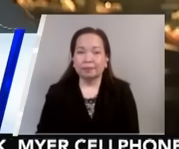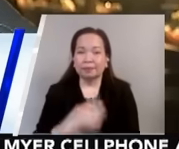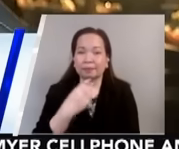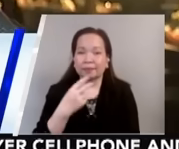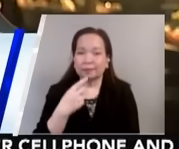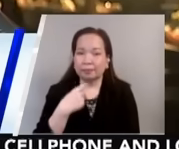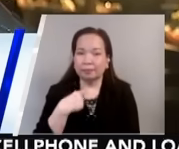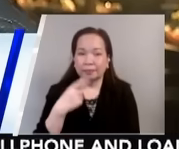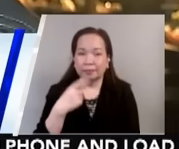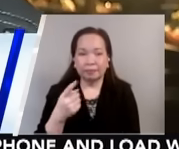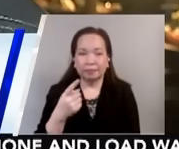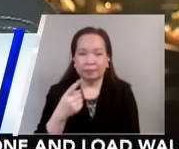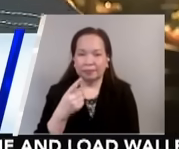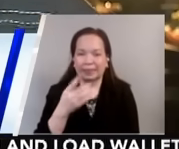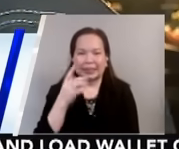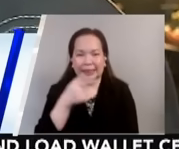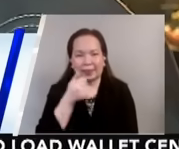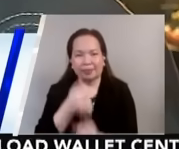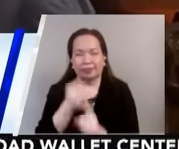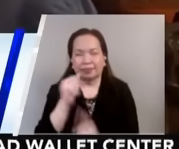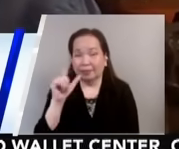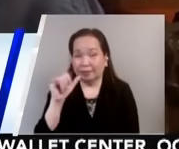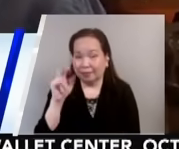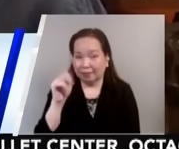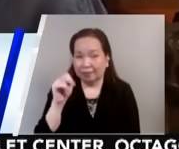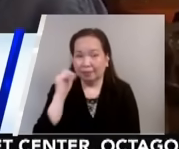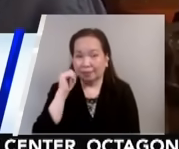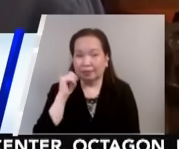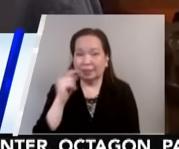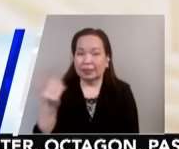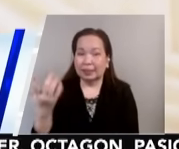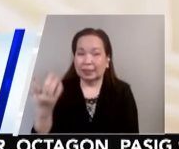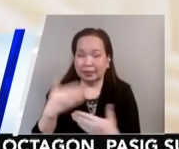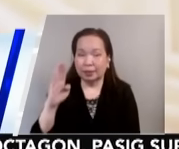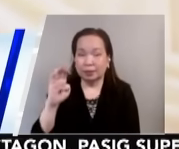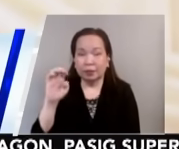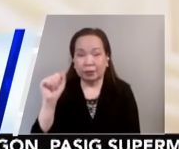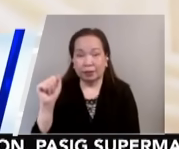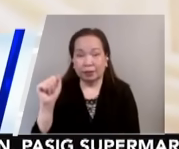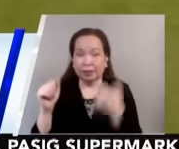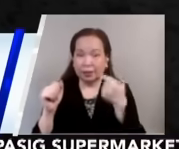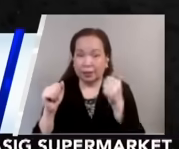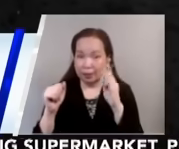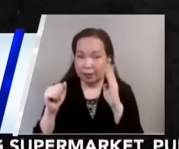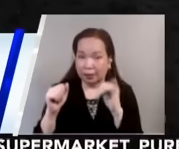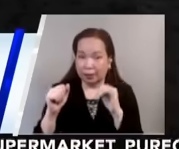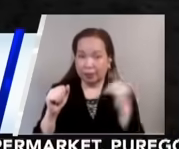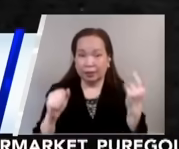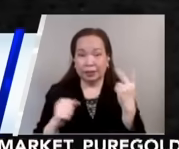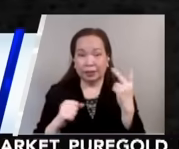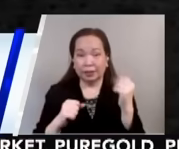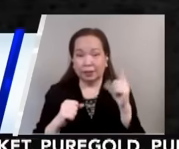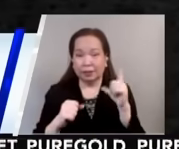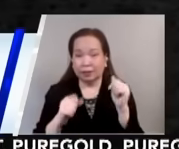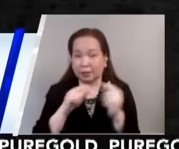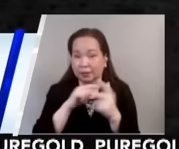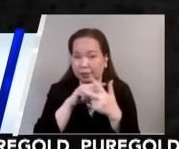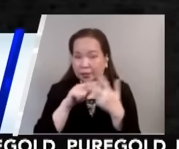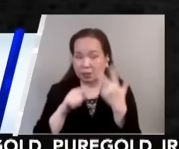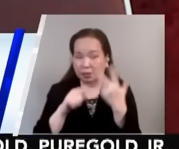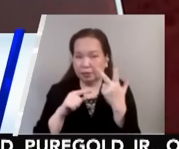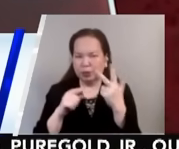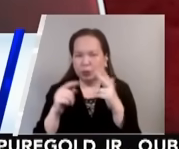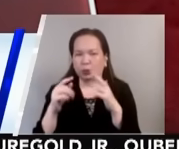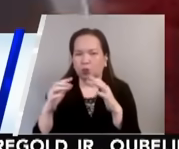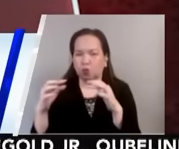alien magsasama naman sina Bea alonso Gabby Garcia at Carla Abellana sa intense drama series na widow's